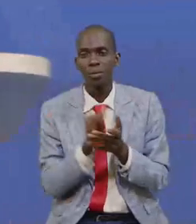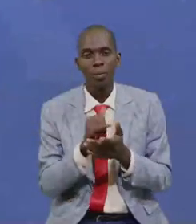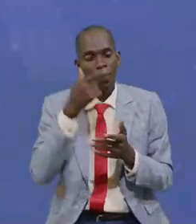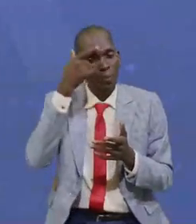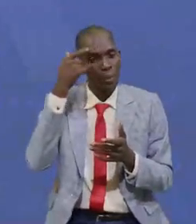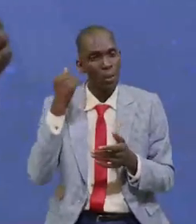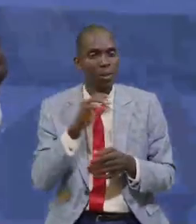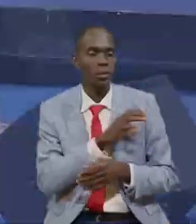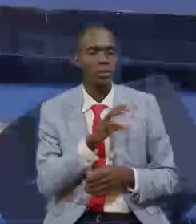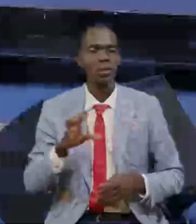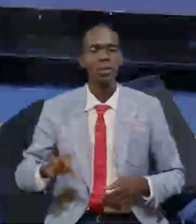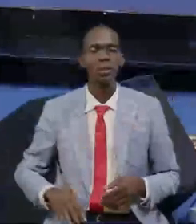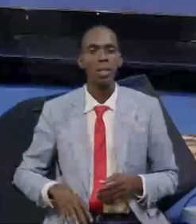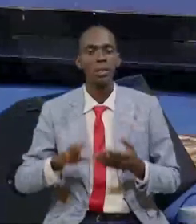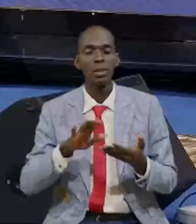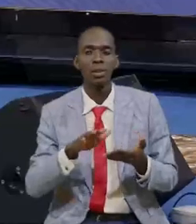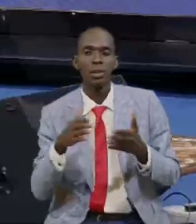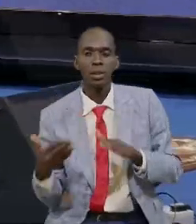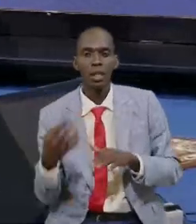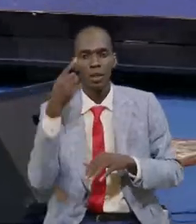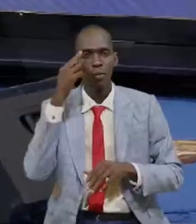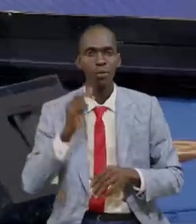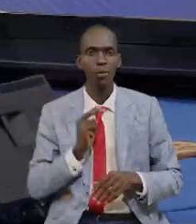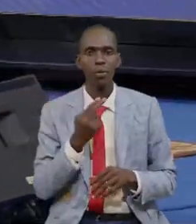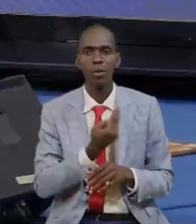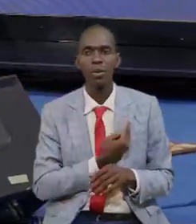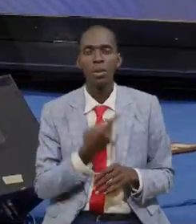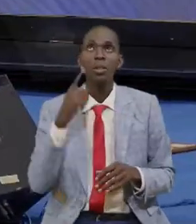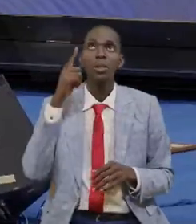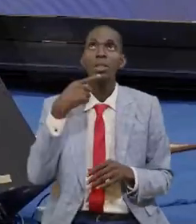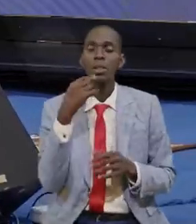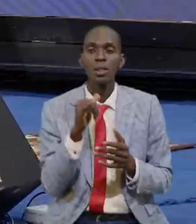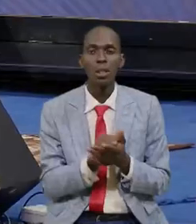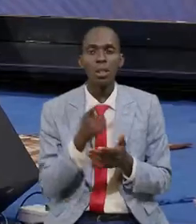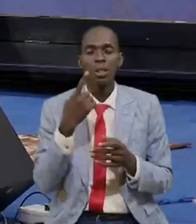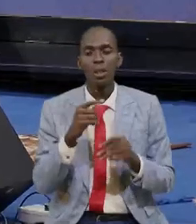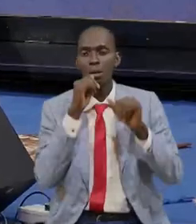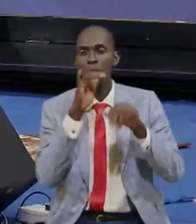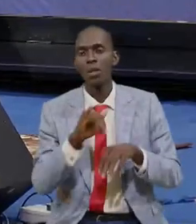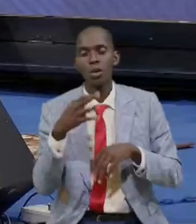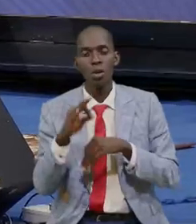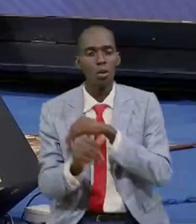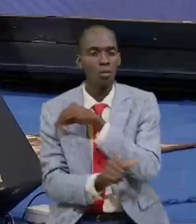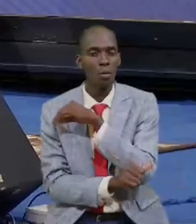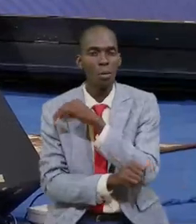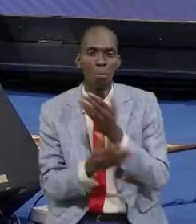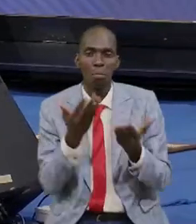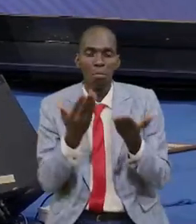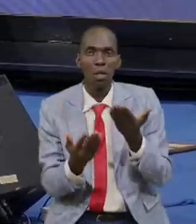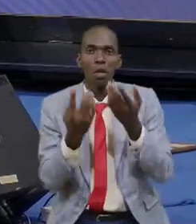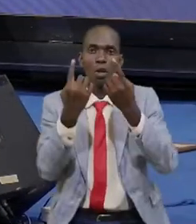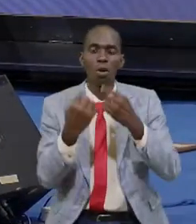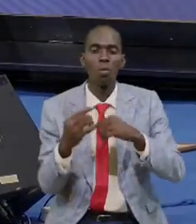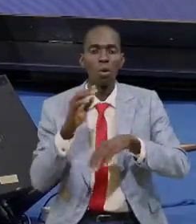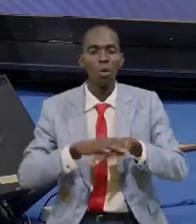Parce que Christ est mort pour nous. Et dit afin que la bénédiction d'Abraham eut pour